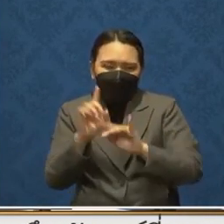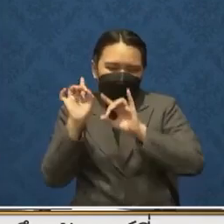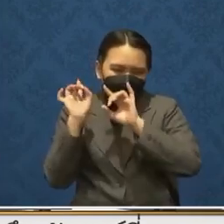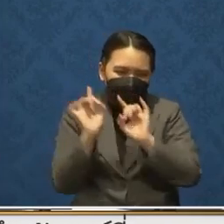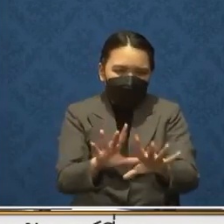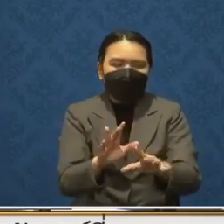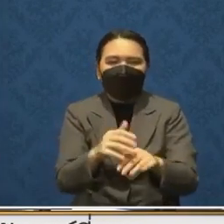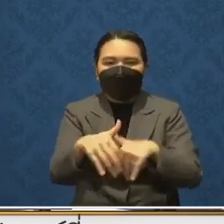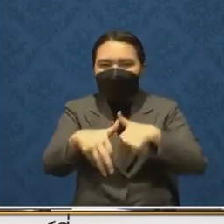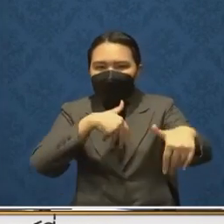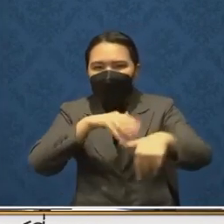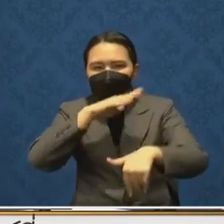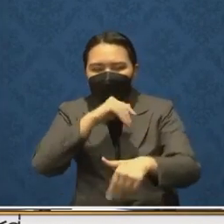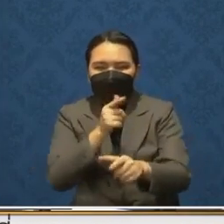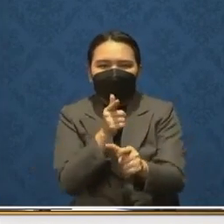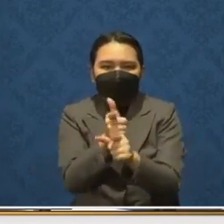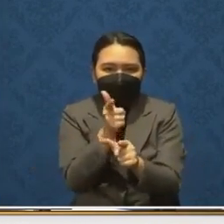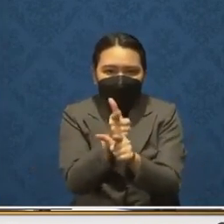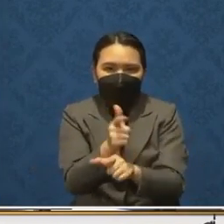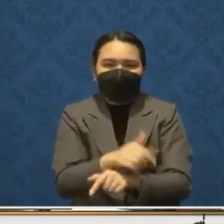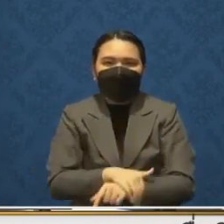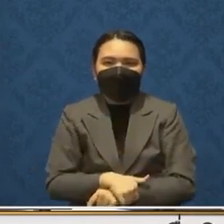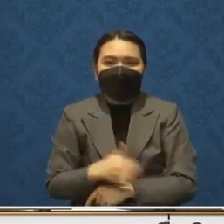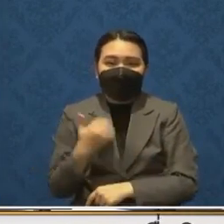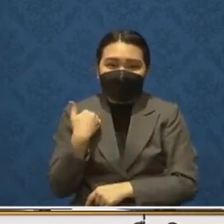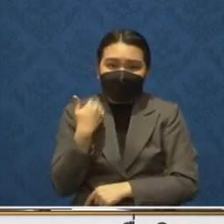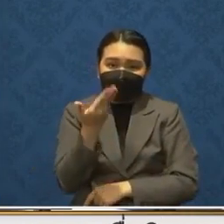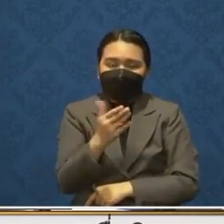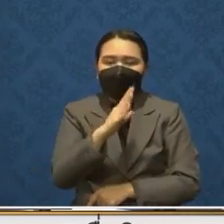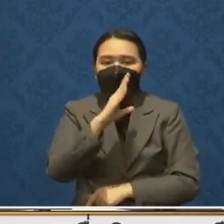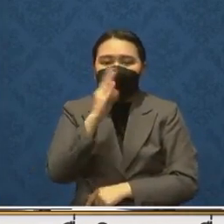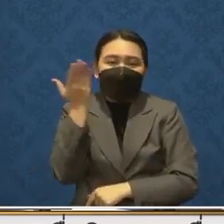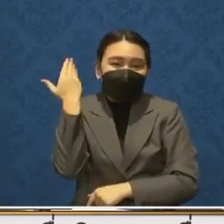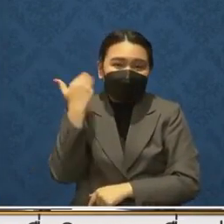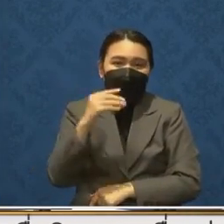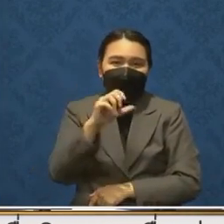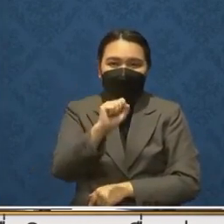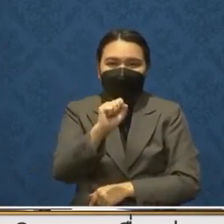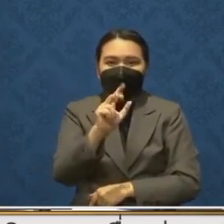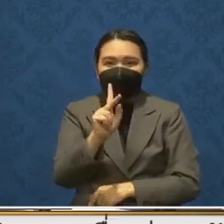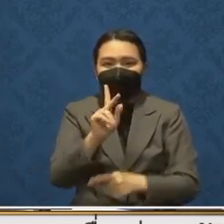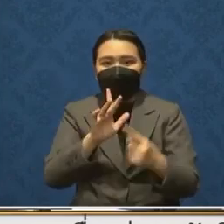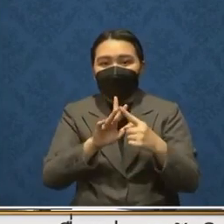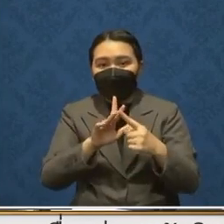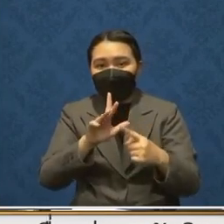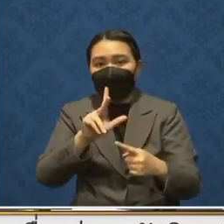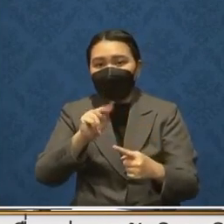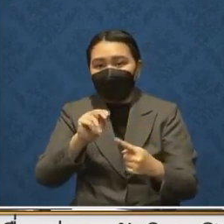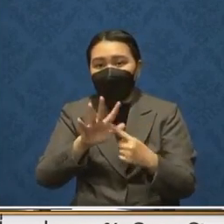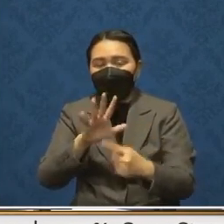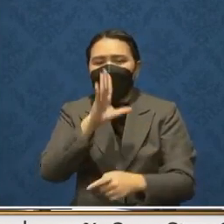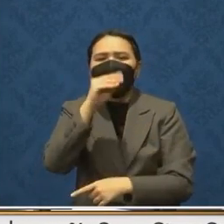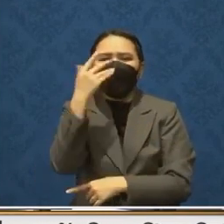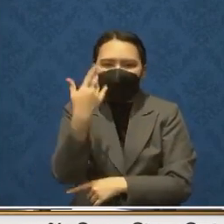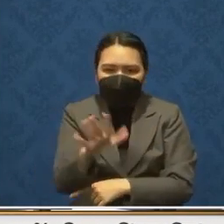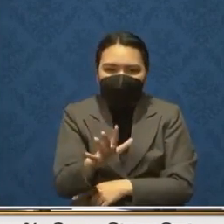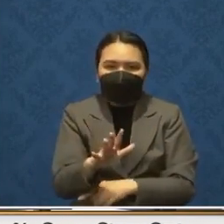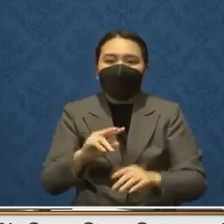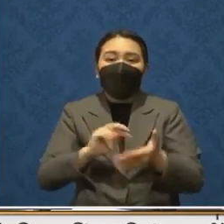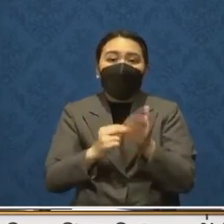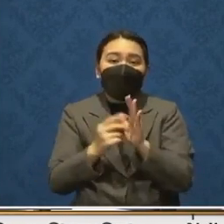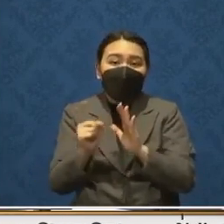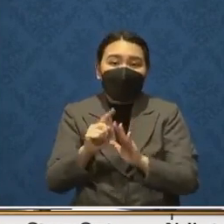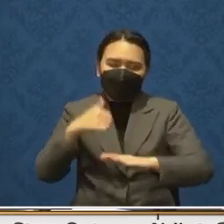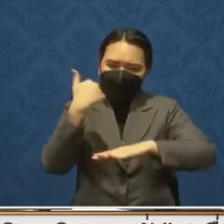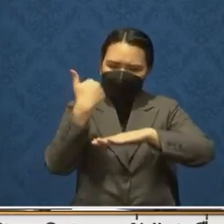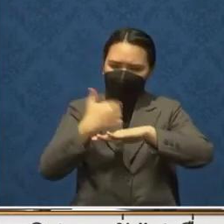ทขรบท่านสุกุณาได้พูดแล้วแต่ผมจะบอกวาวัี้คนทสั่งได้เลย ท่านไม่ทำท